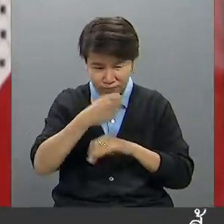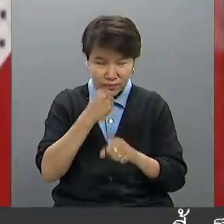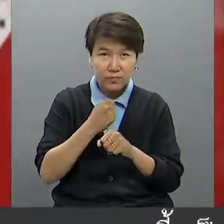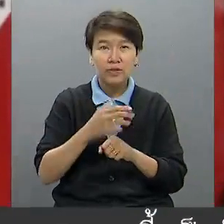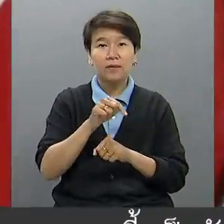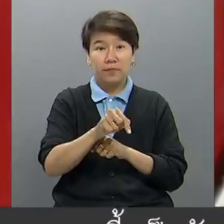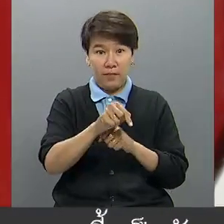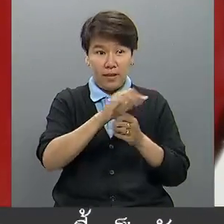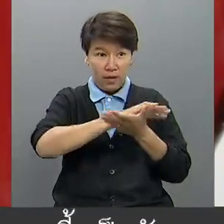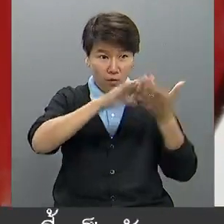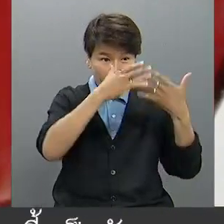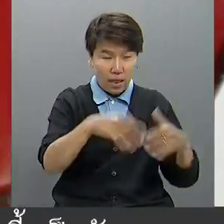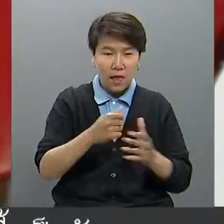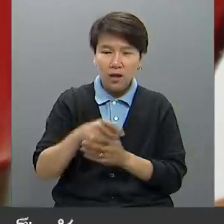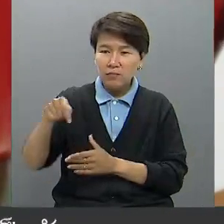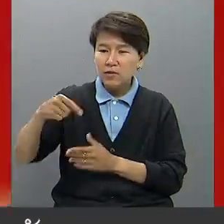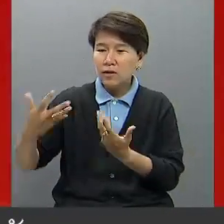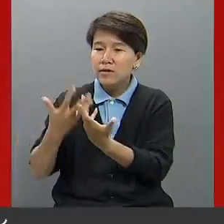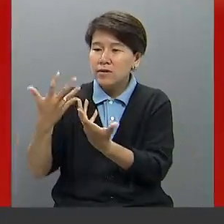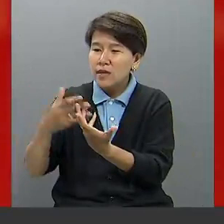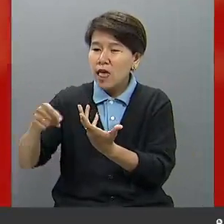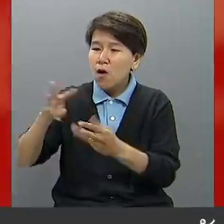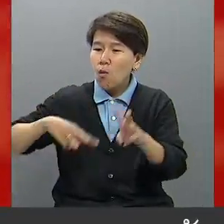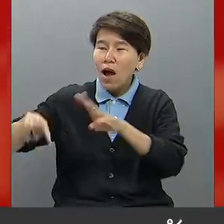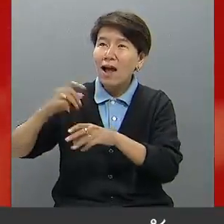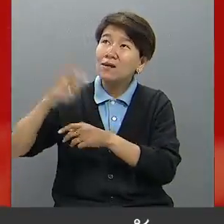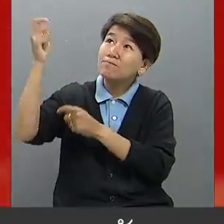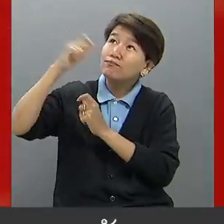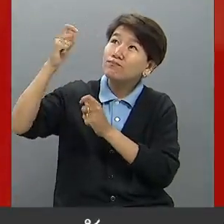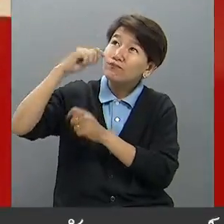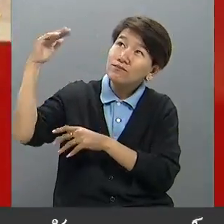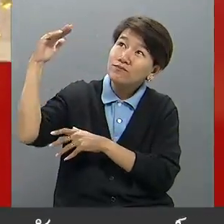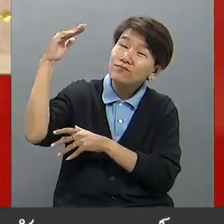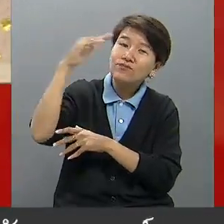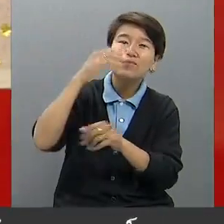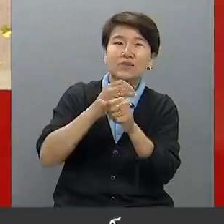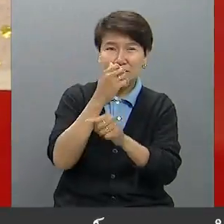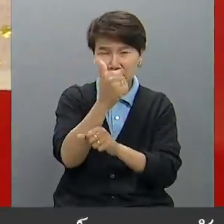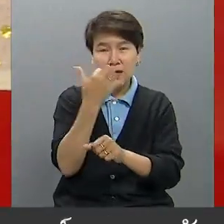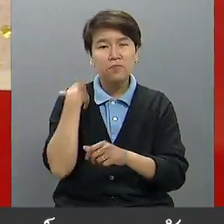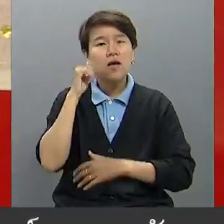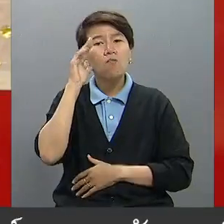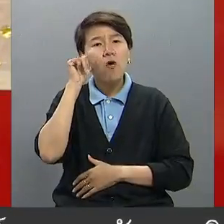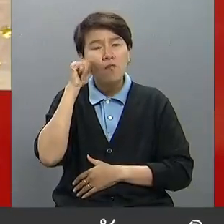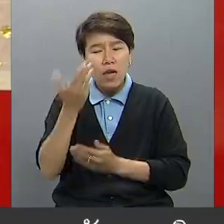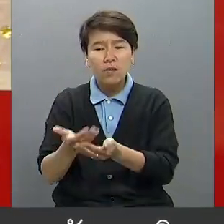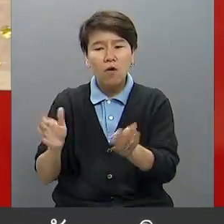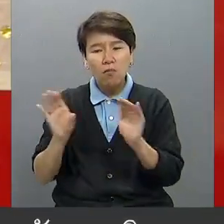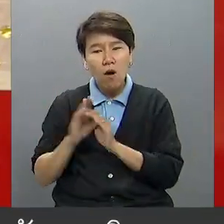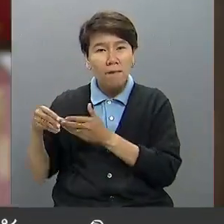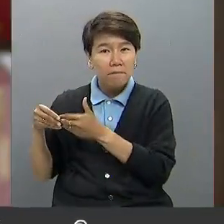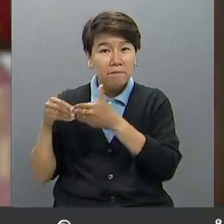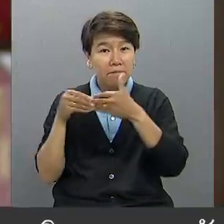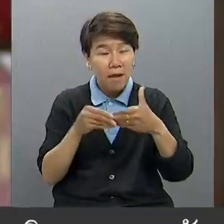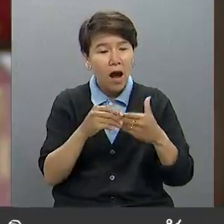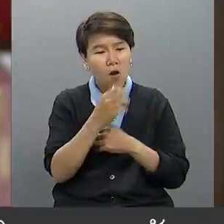ริงอยากรื้อพื้นความหลังสมัยเด็กๆเนี่ยพ่อแม่จะพาครอบครัวมาศึกษามาทำตรงนี้แล้วก็เล่นกัน